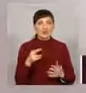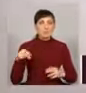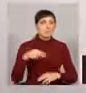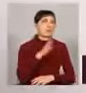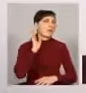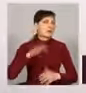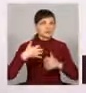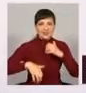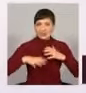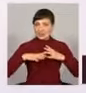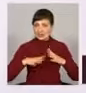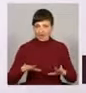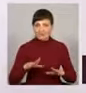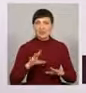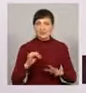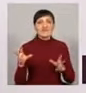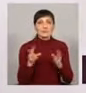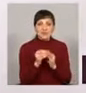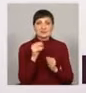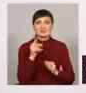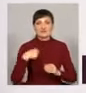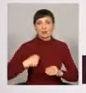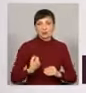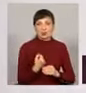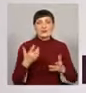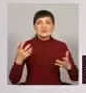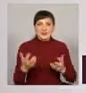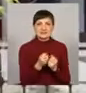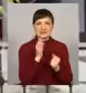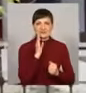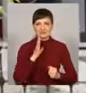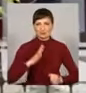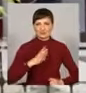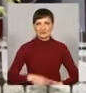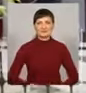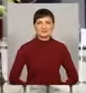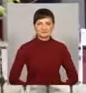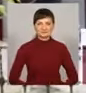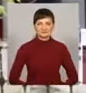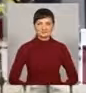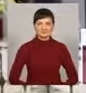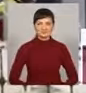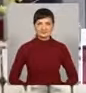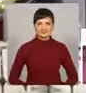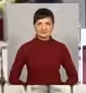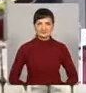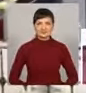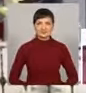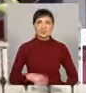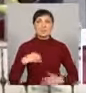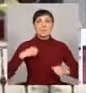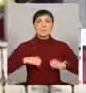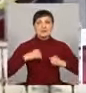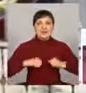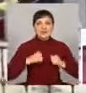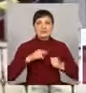происходящего и вместе с обе там они сделали все возможное чтобы спасти малышку совершала панда мы пытались